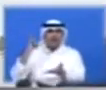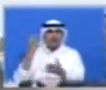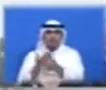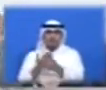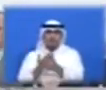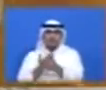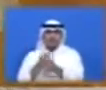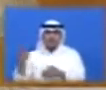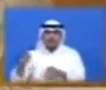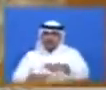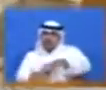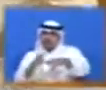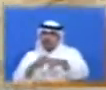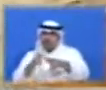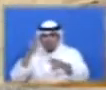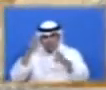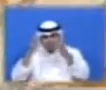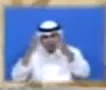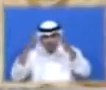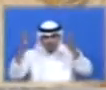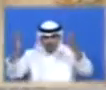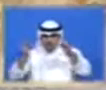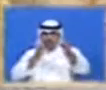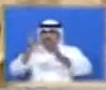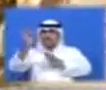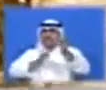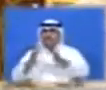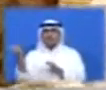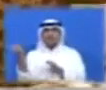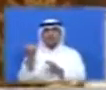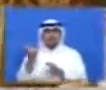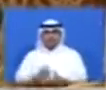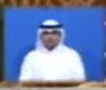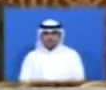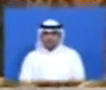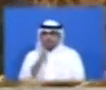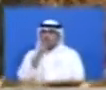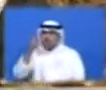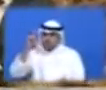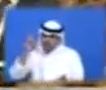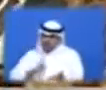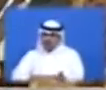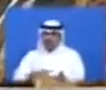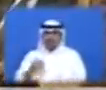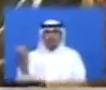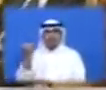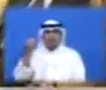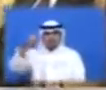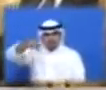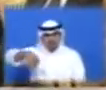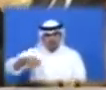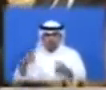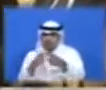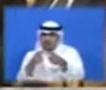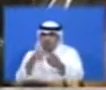سياسية وتجربة دبلوماسية وبعد قومي. وأكد ثقته في أن تخرج